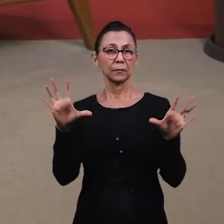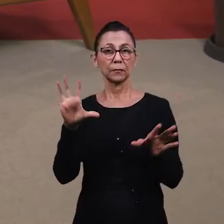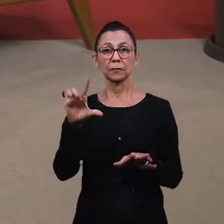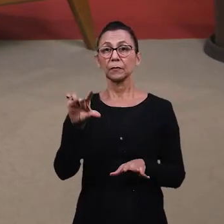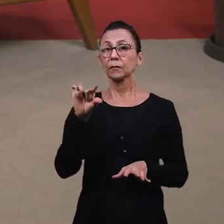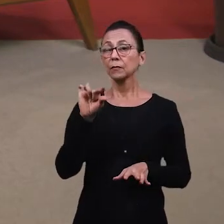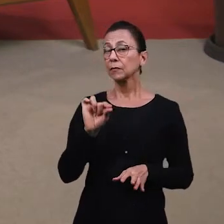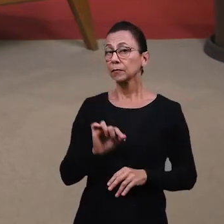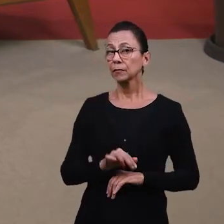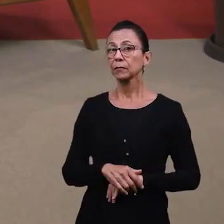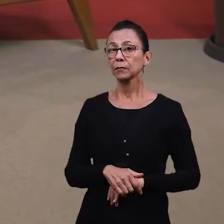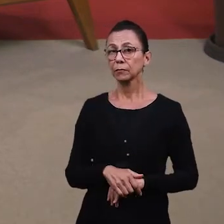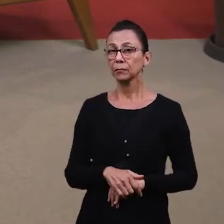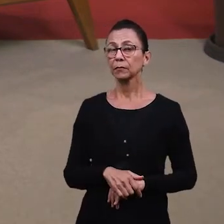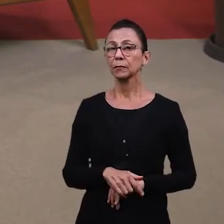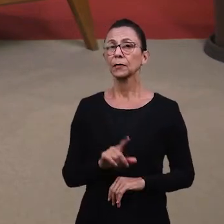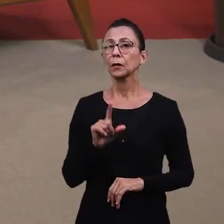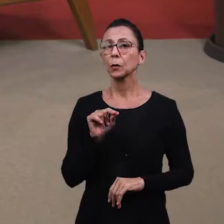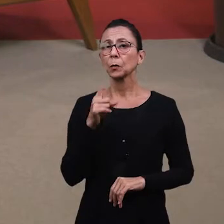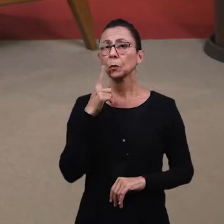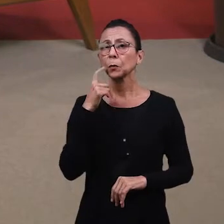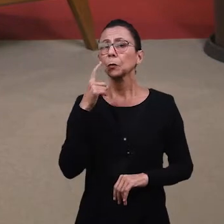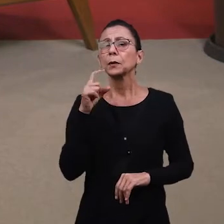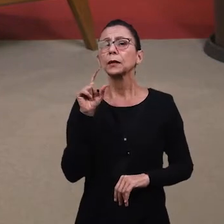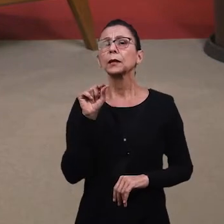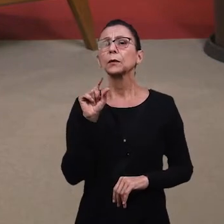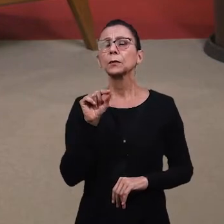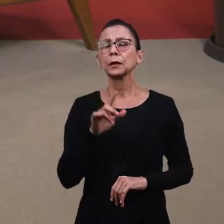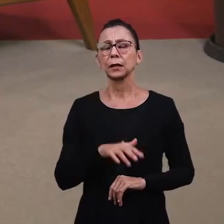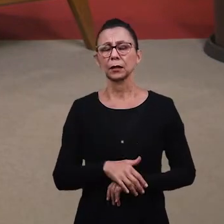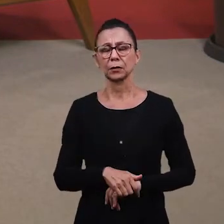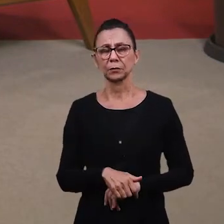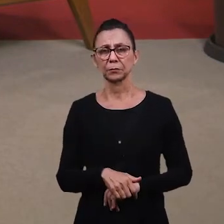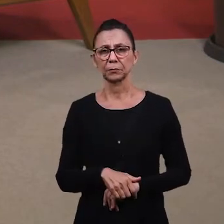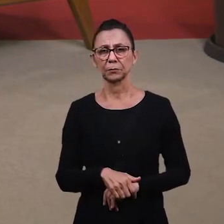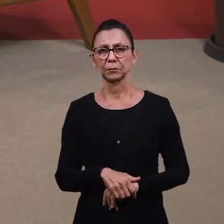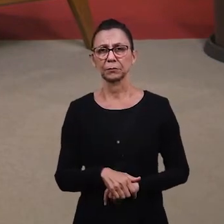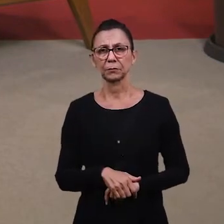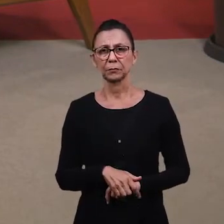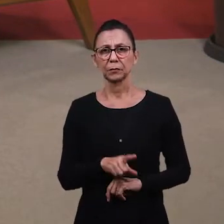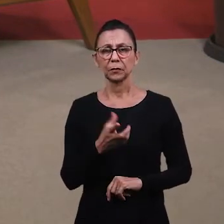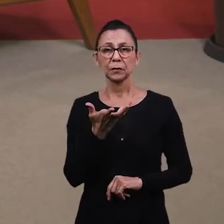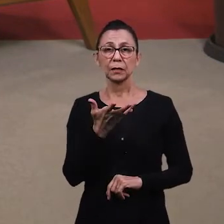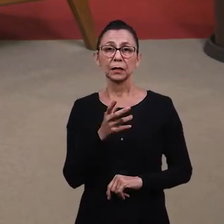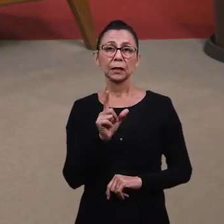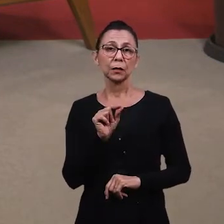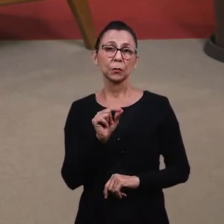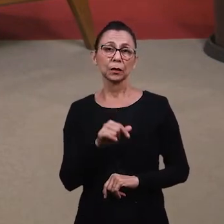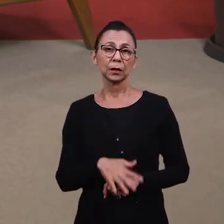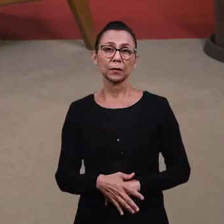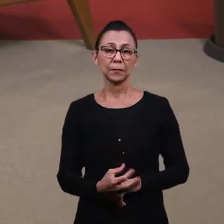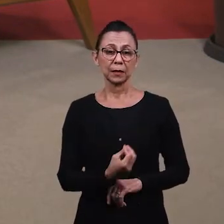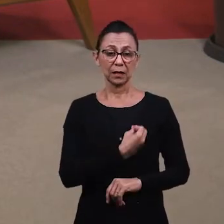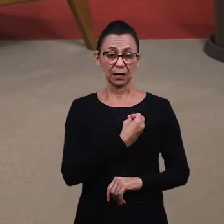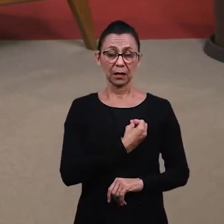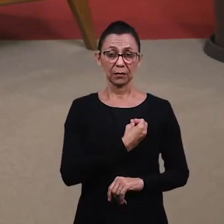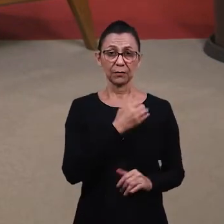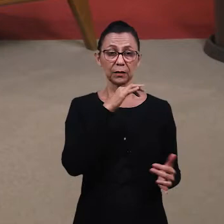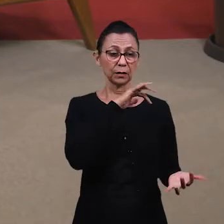libre arbitre d'accepter. Donc, qu'est-ce qui l'intéresse le plus? Ce qui l'intéresse le plus, c'est son